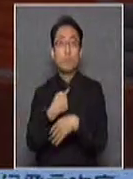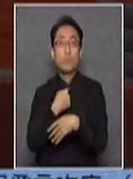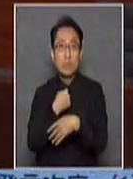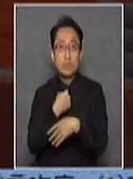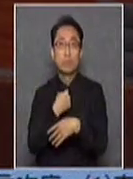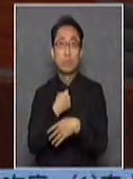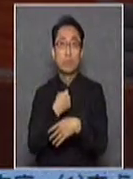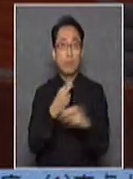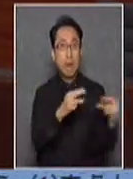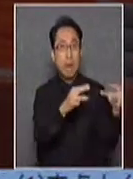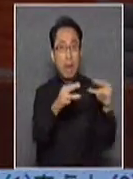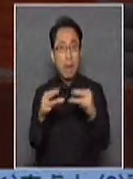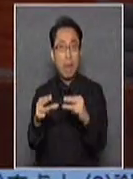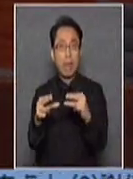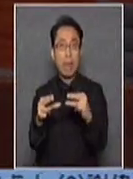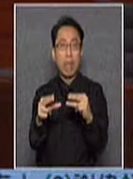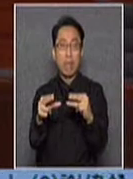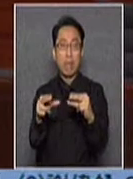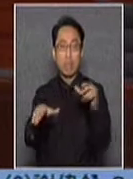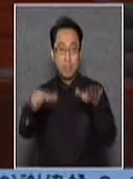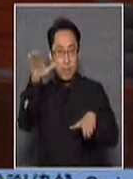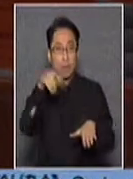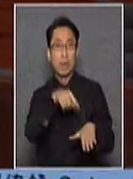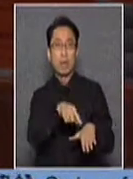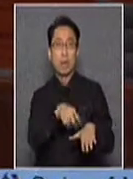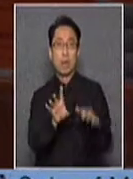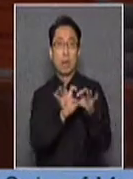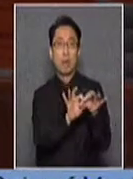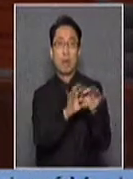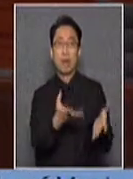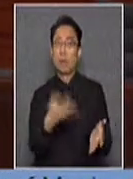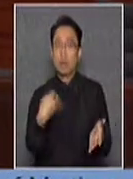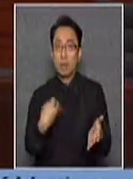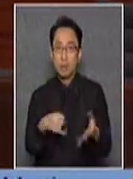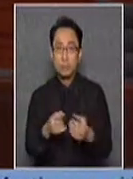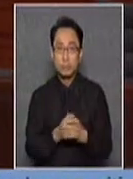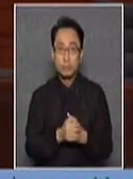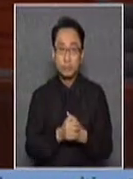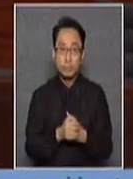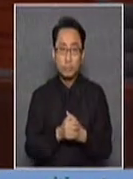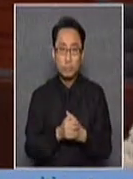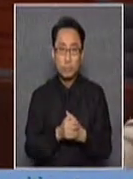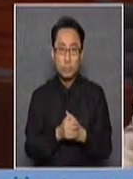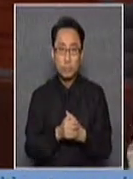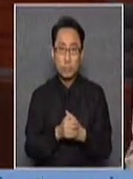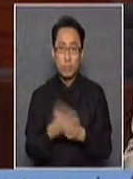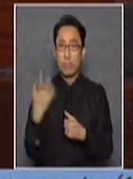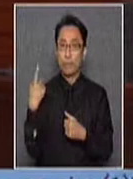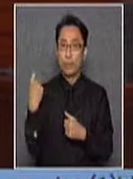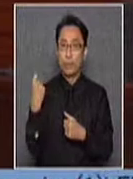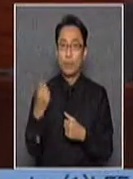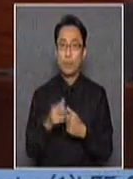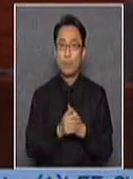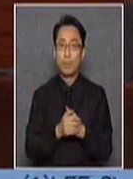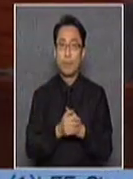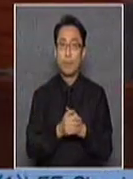透過呢個輕鐵接駁啊。咁所以即係我對最近呢、這個這個電車